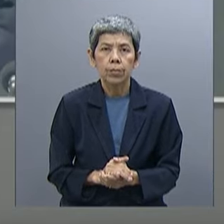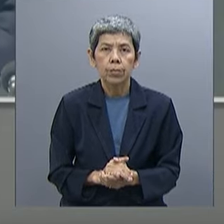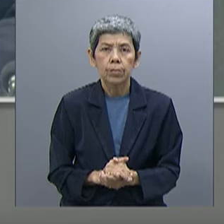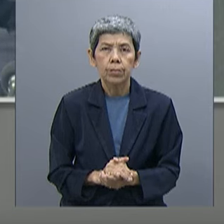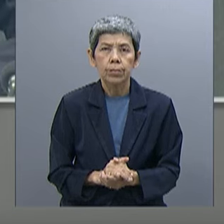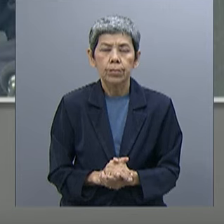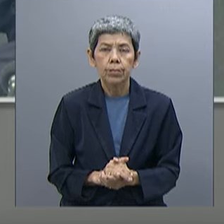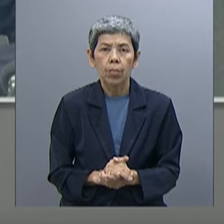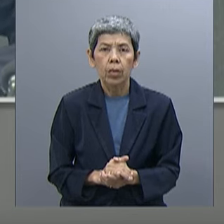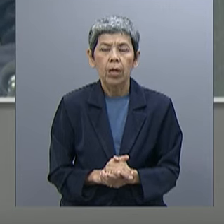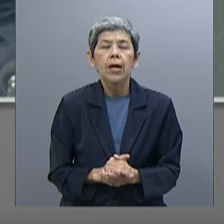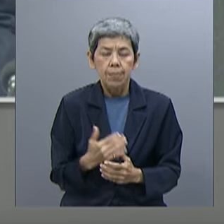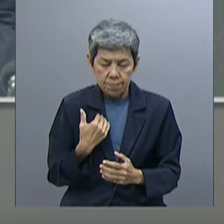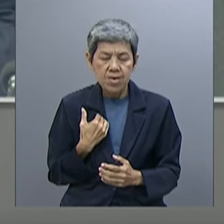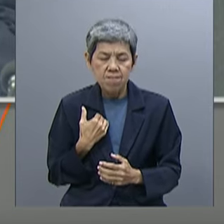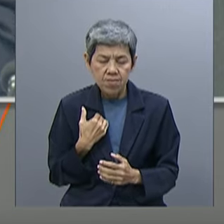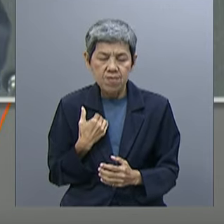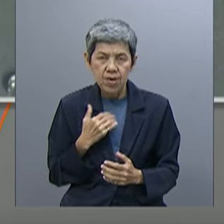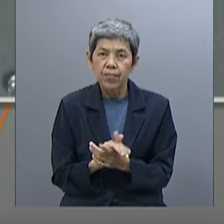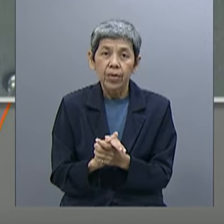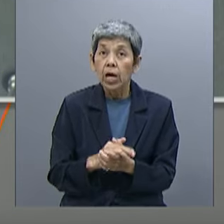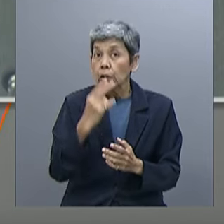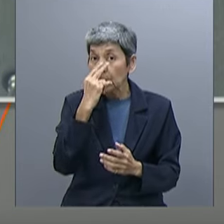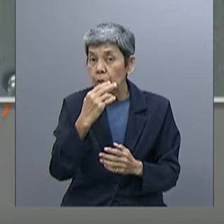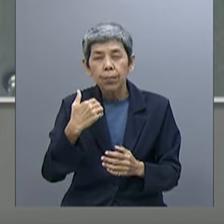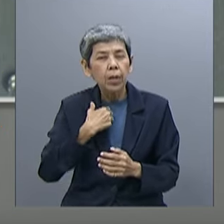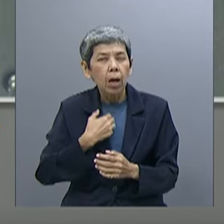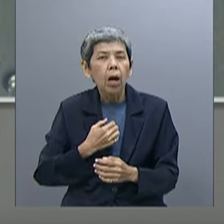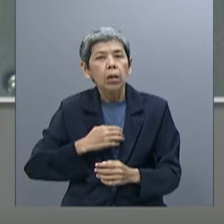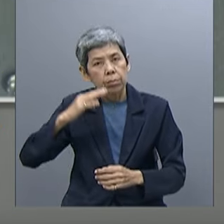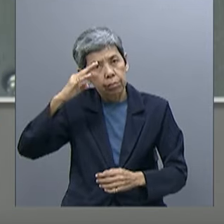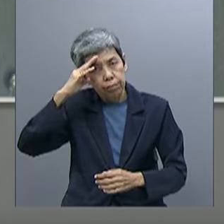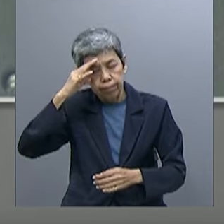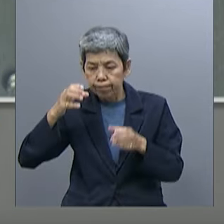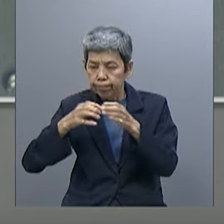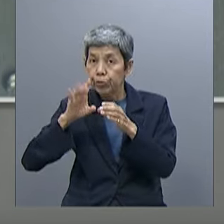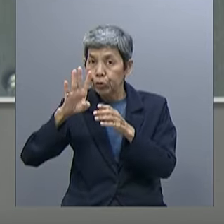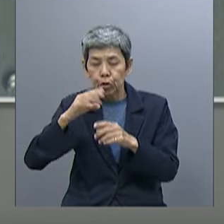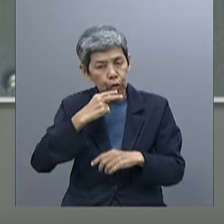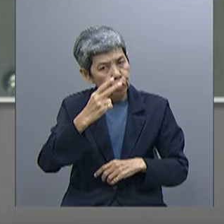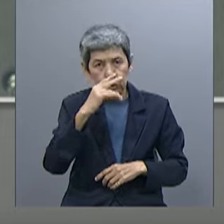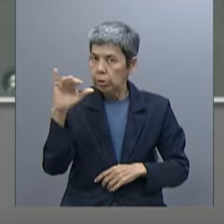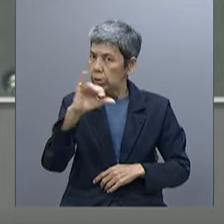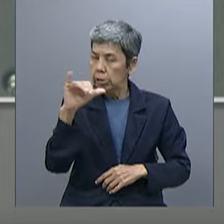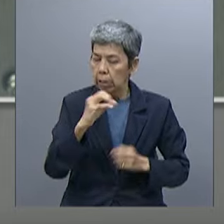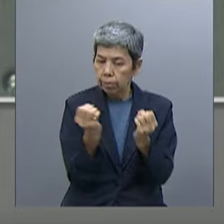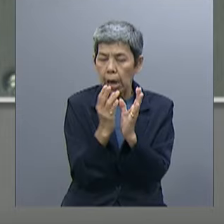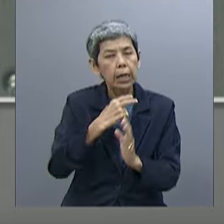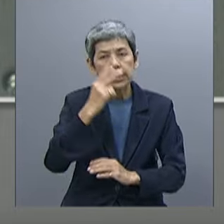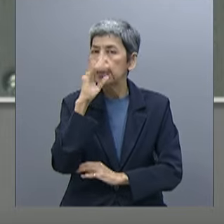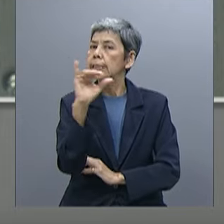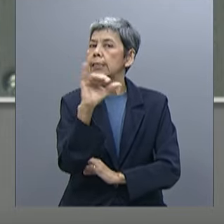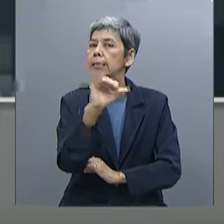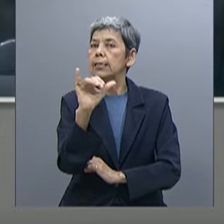มีการหล่อเลี้ยงสถานการณ์แต่เมื่อสักครู่มีเสียงของแม่ทัพภาคที่4บอกว่ายังไม่เห็นสัญญาณความรุนแรงนะคะ